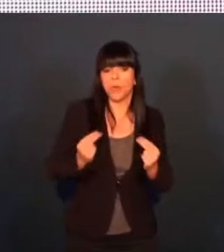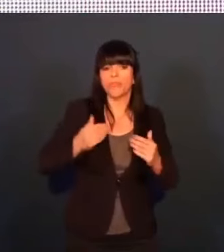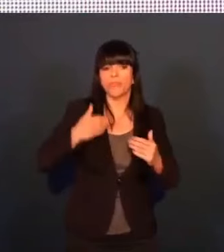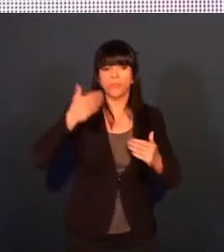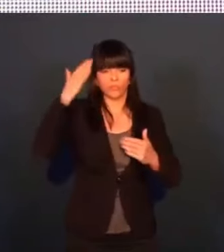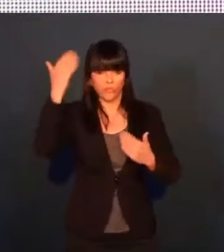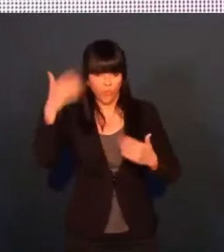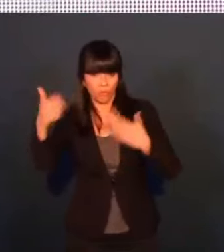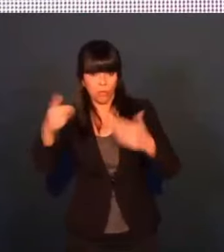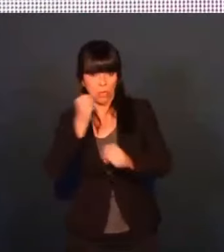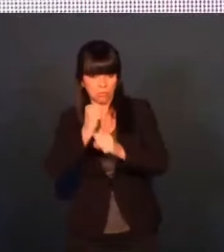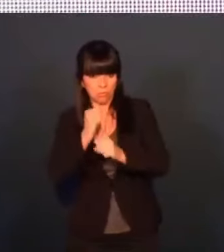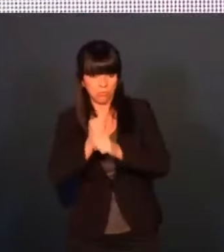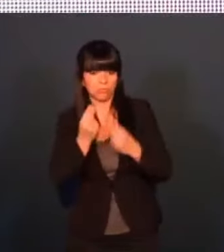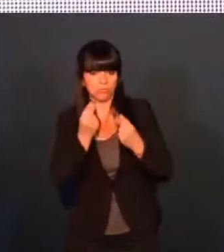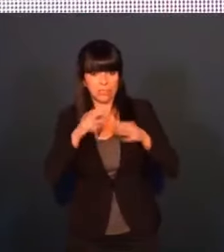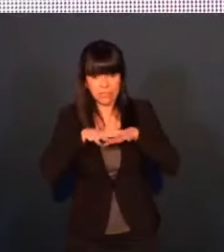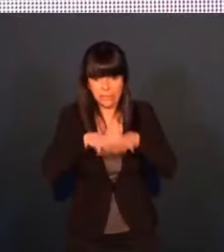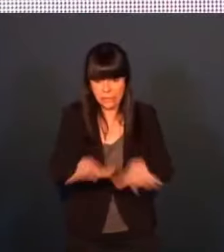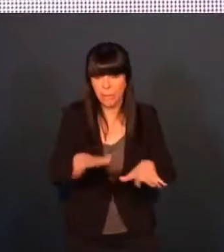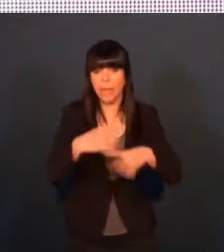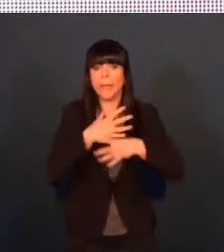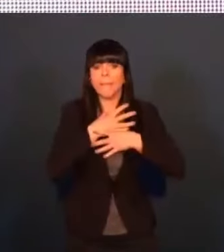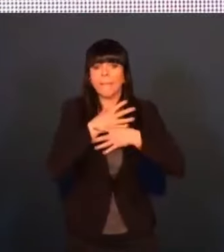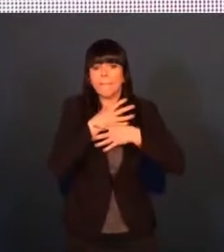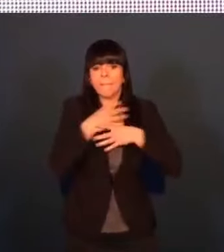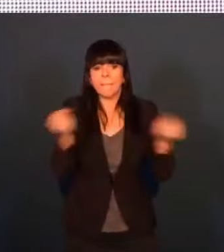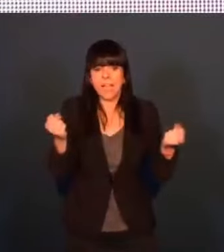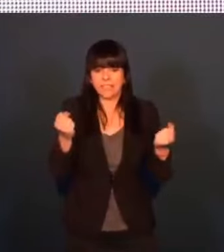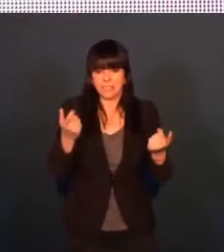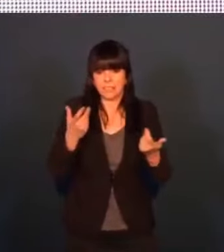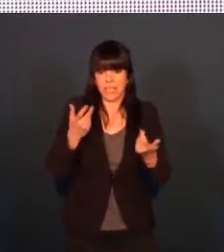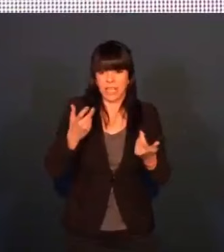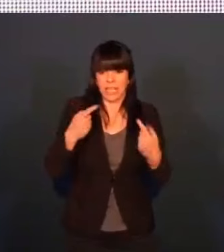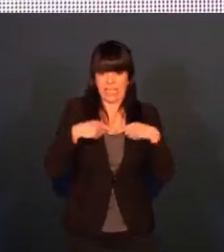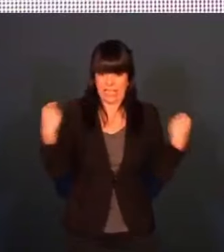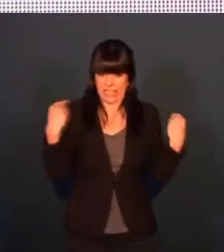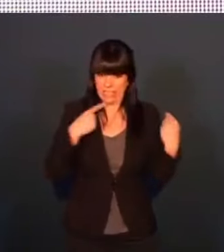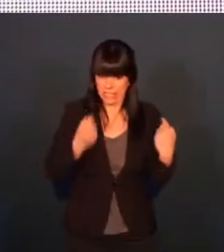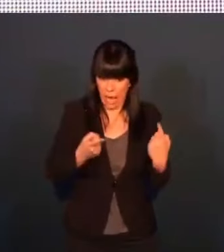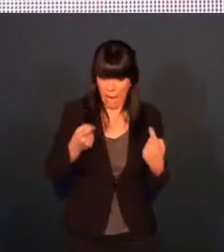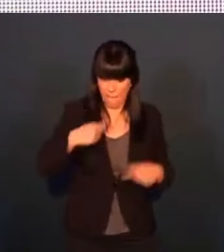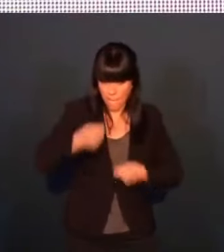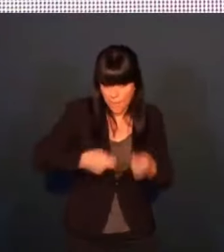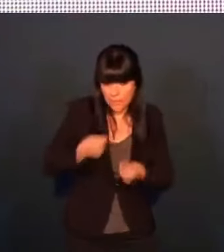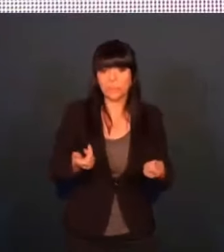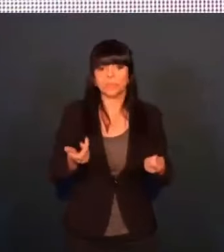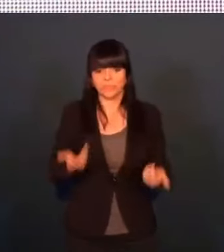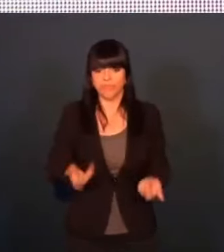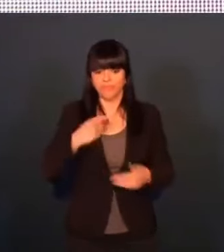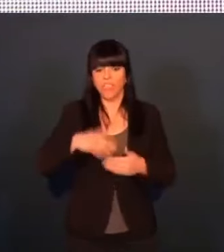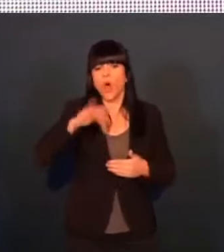всеки, работеща правосъдна система, без рекет за бизнеса и с условия, които привличат